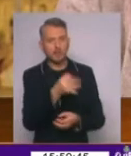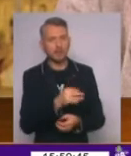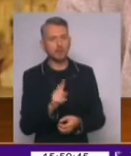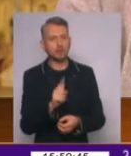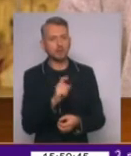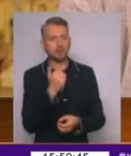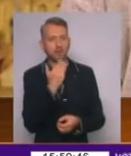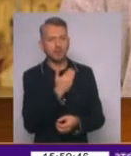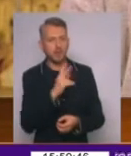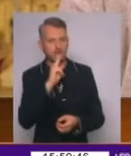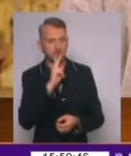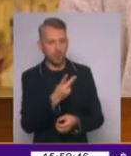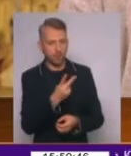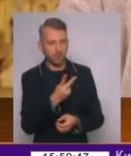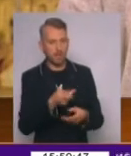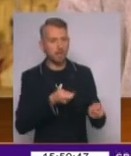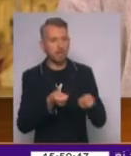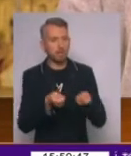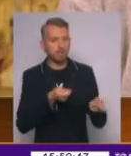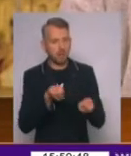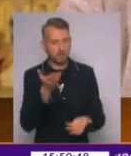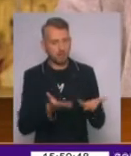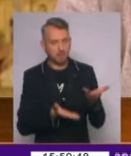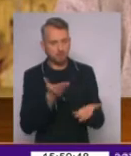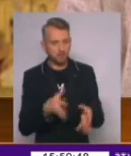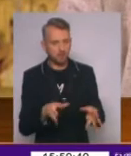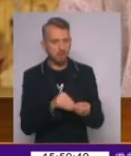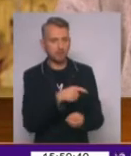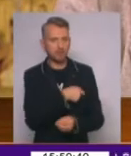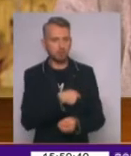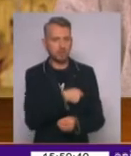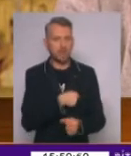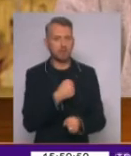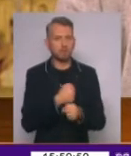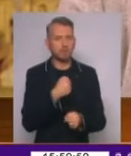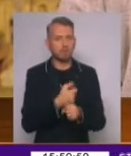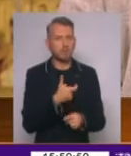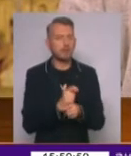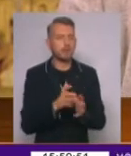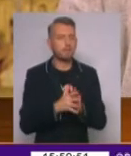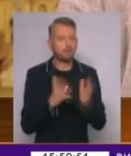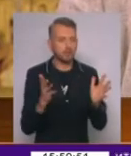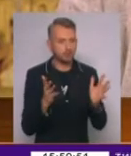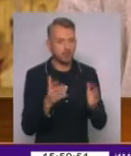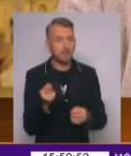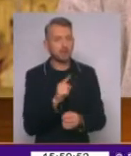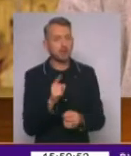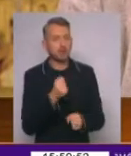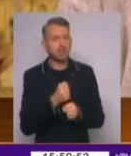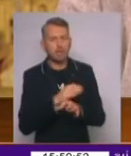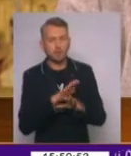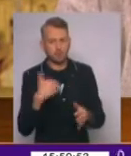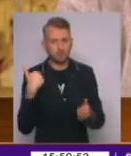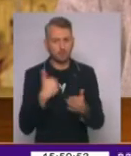за останні 2 роки влада, мабуть, спільно з депутатами зробила найбільше. Те, що не робилося